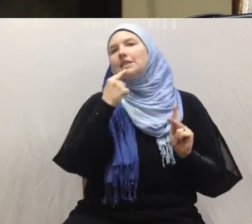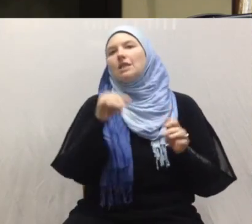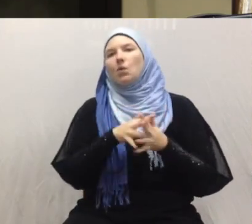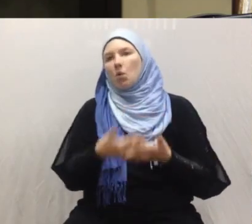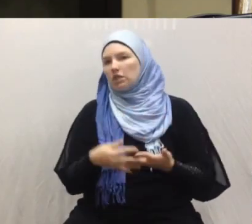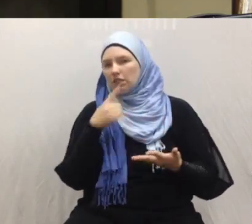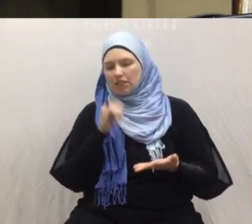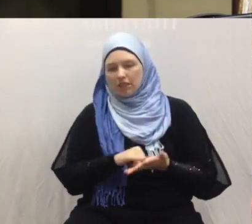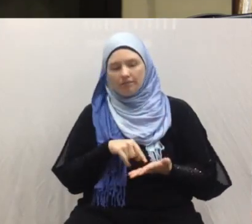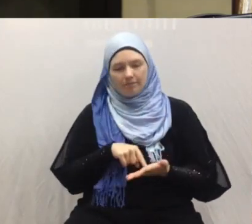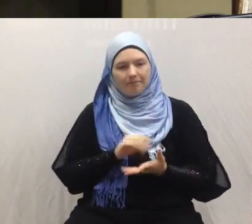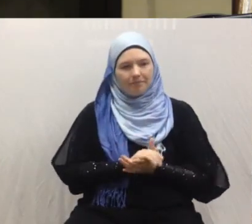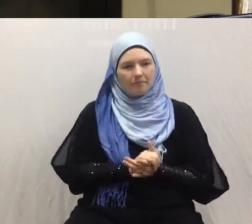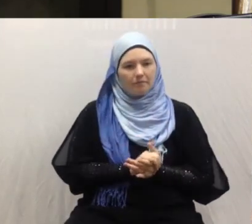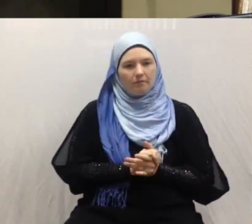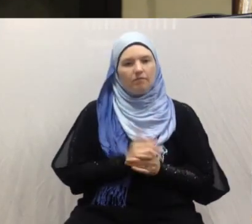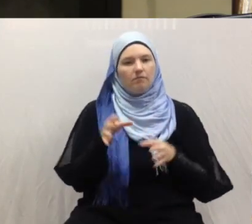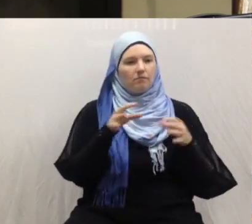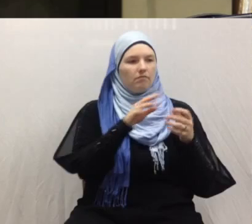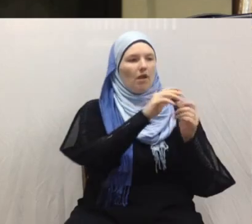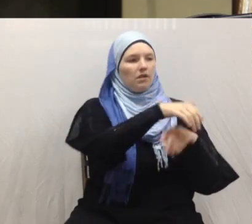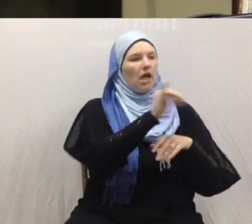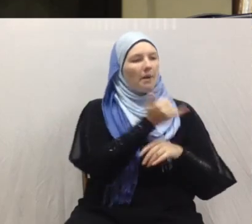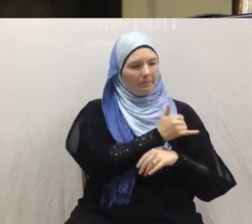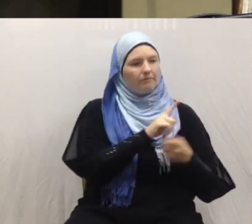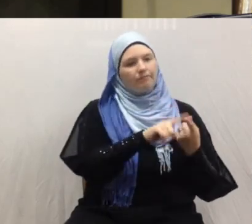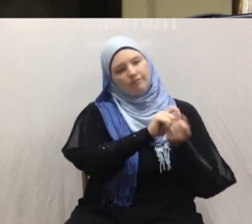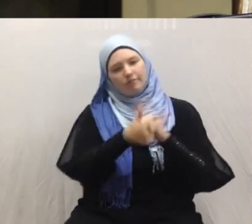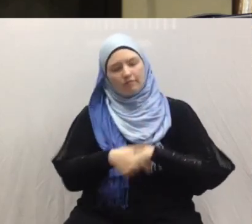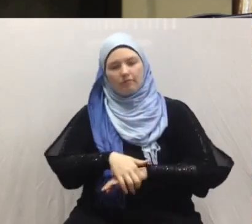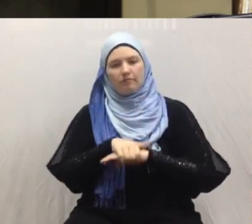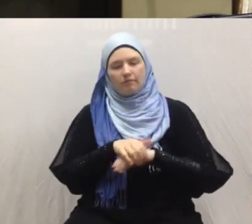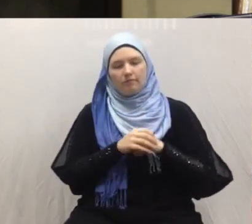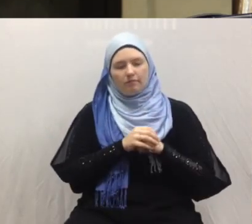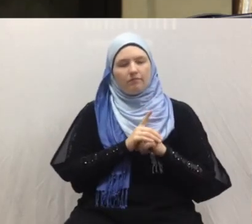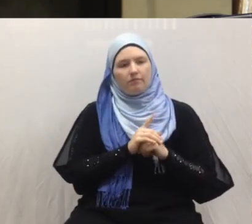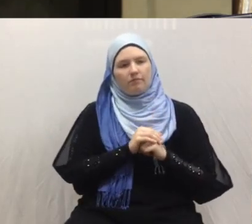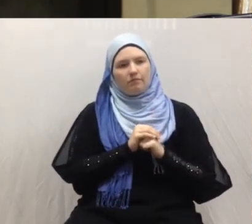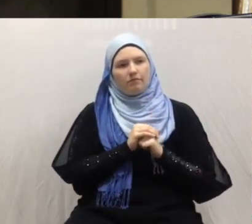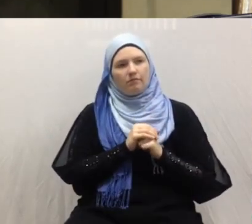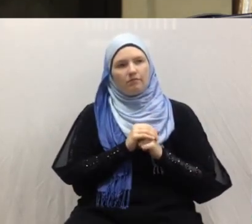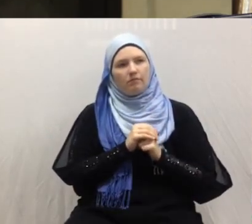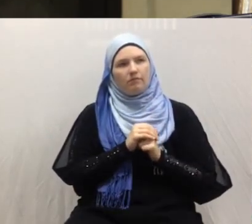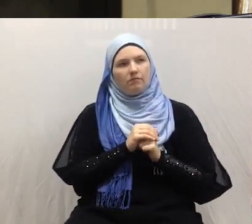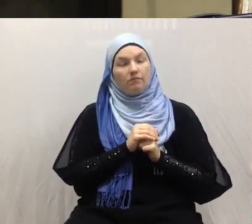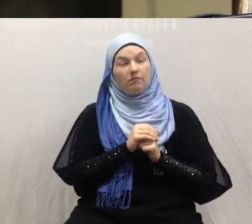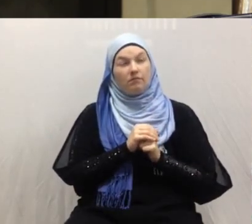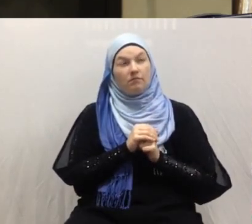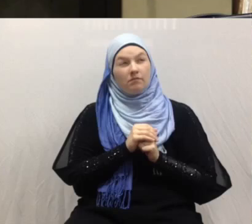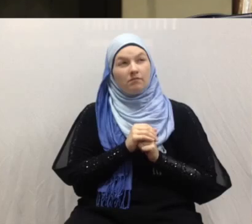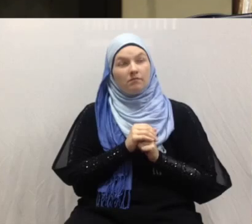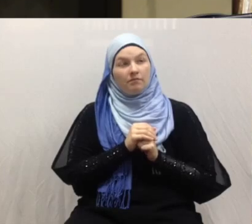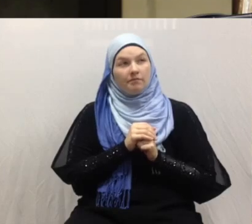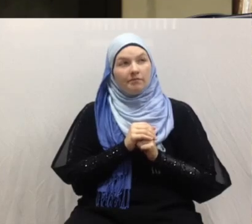Quran says, وَأَعِدُّوا لَهُمْ مَا اسْتَطَعْتُمْ مِنْ قُوَّةِ وَمِنْ رِبَاطِ الْخَيْلِ تُرْهِبُونَ